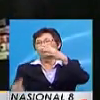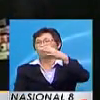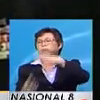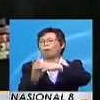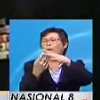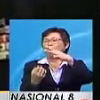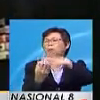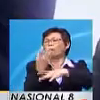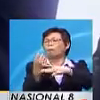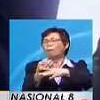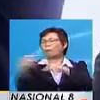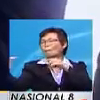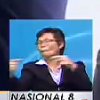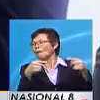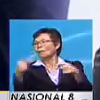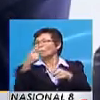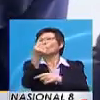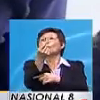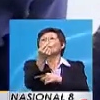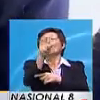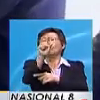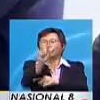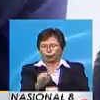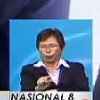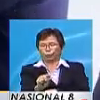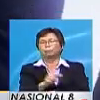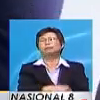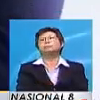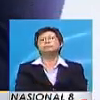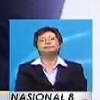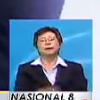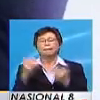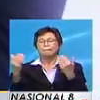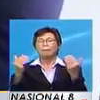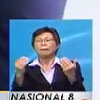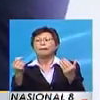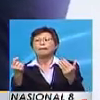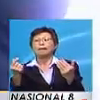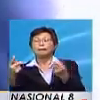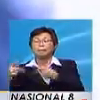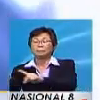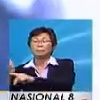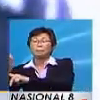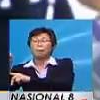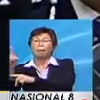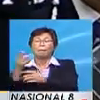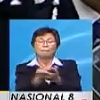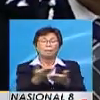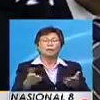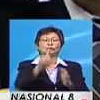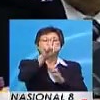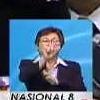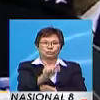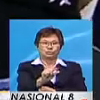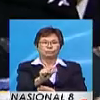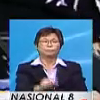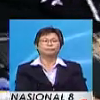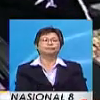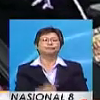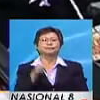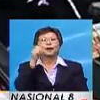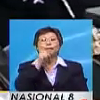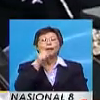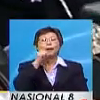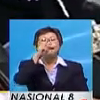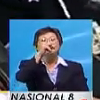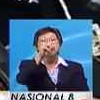kontroversi kerana harganya yang jauh lebih murah berbanding nilai pasaran semasaang